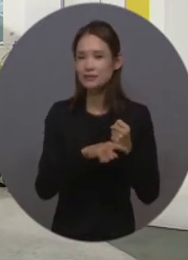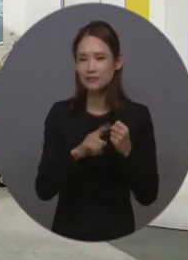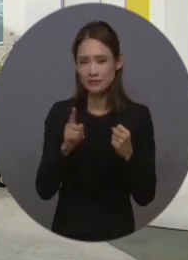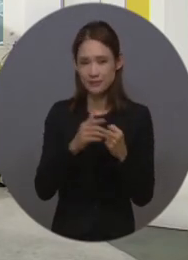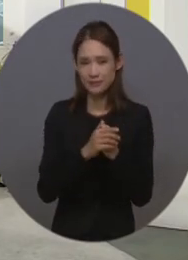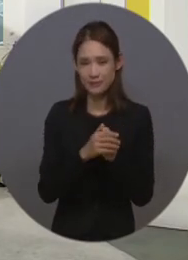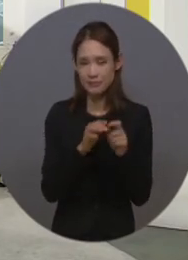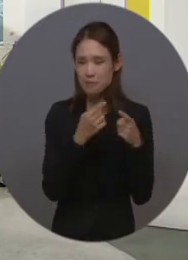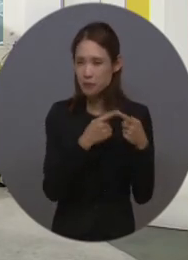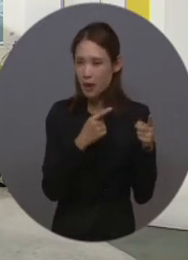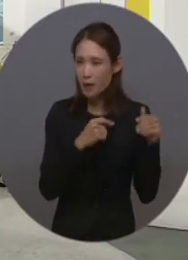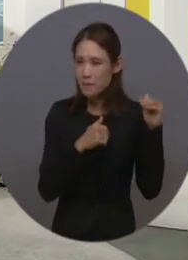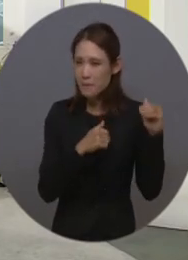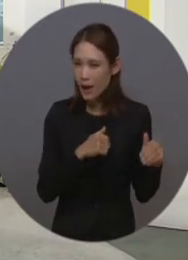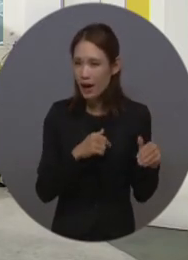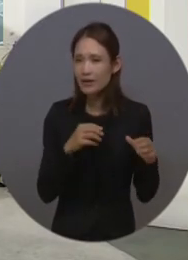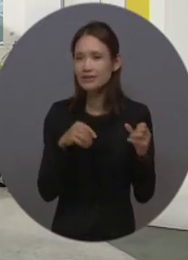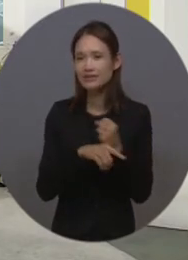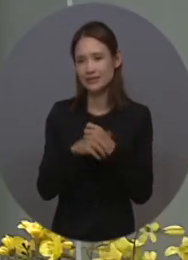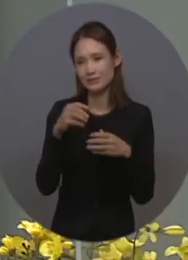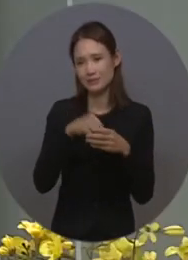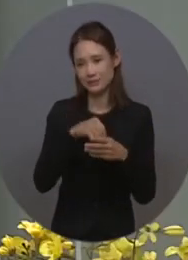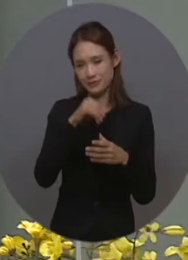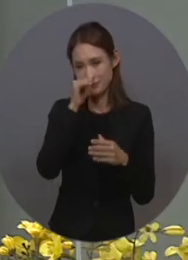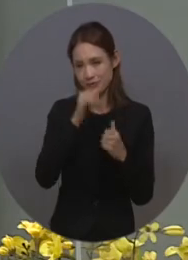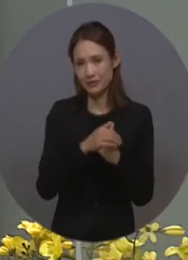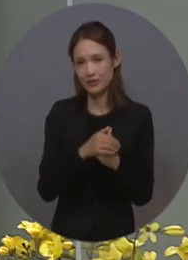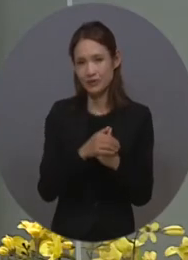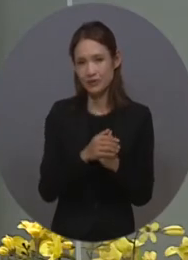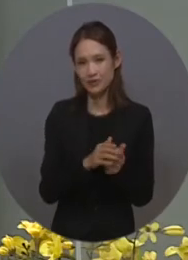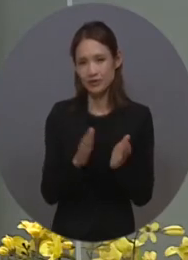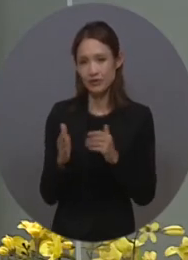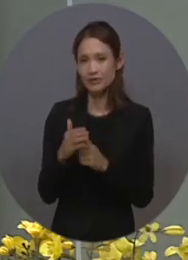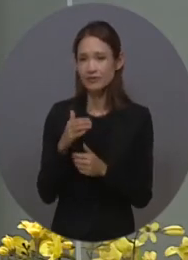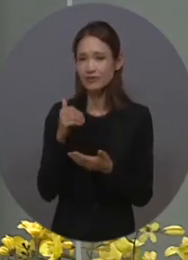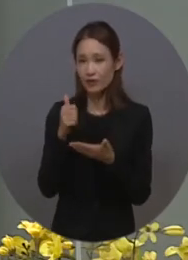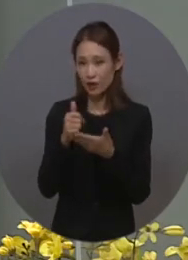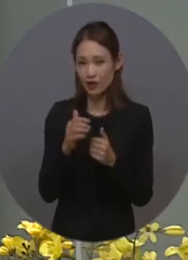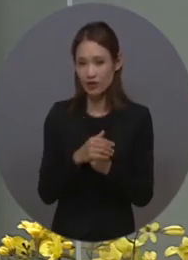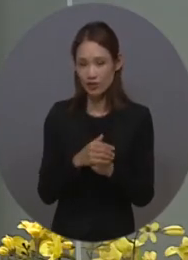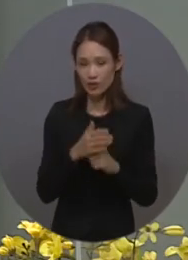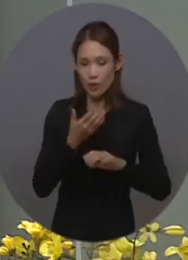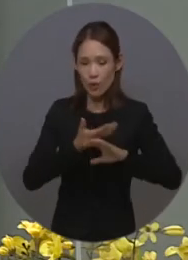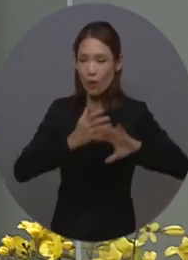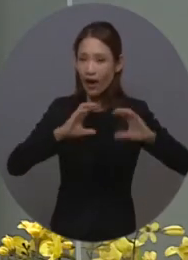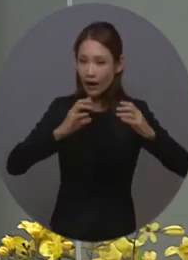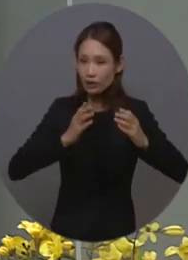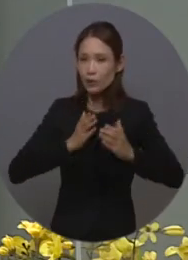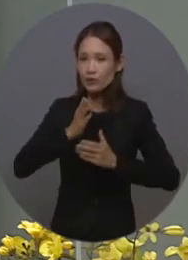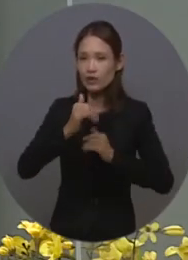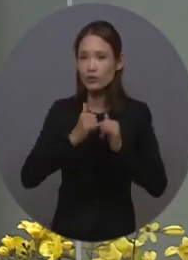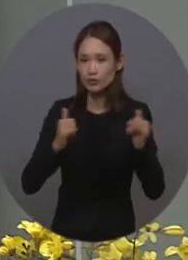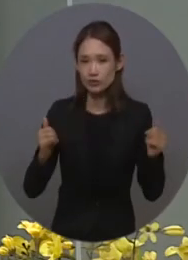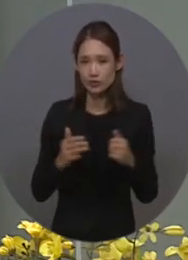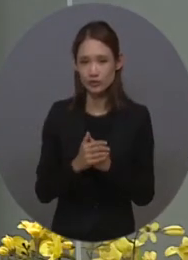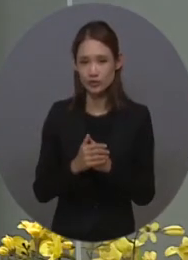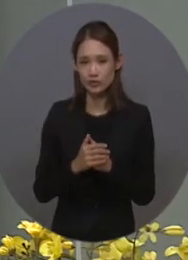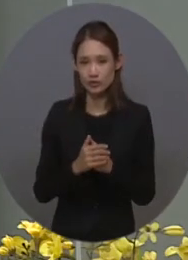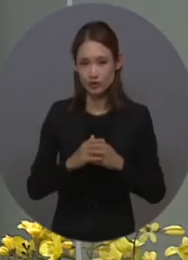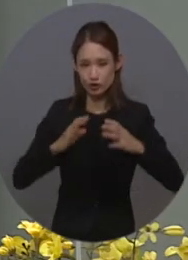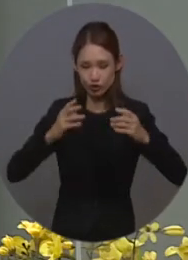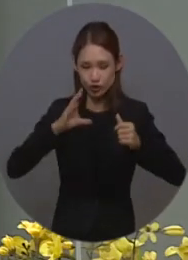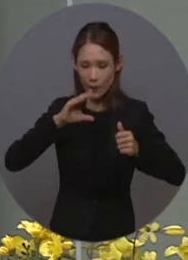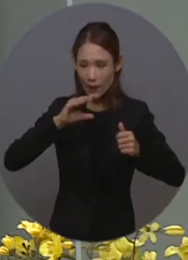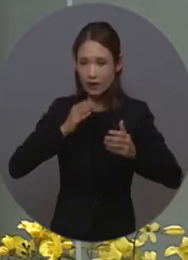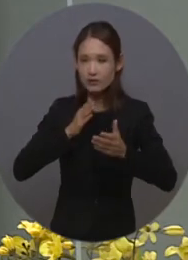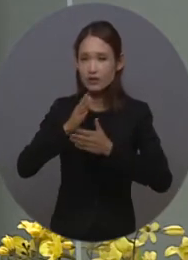또 저평가됐다는 의미가 거기 담겨 있었군요. 근데요, 박진 의원님 사실 이제 외교 전문가에다가 거기다 국방